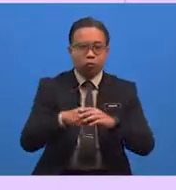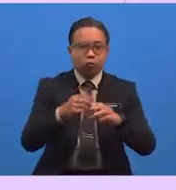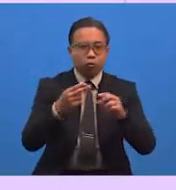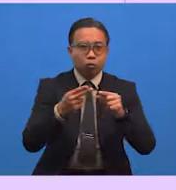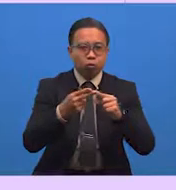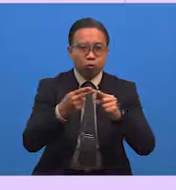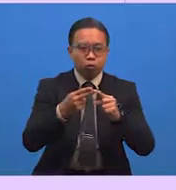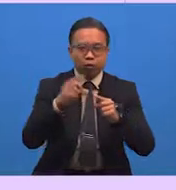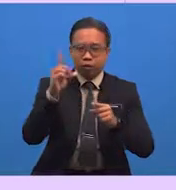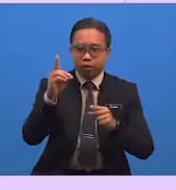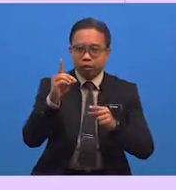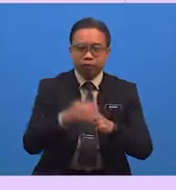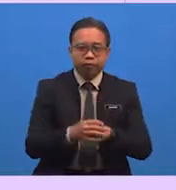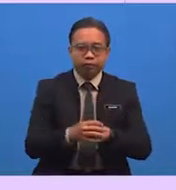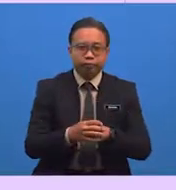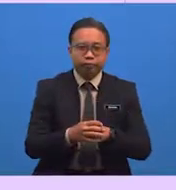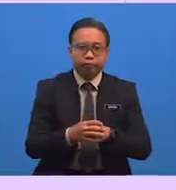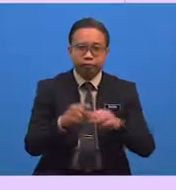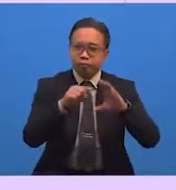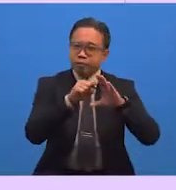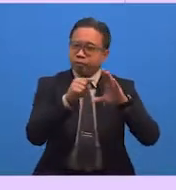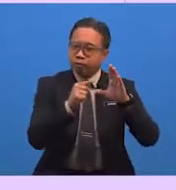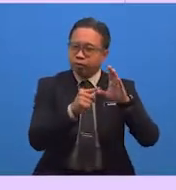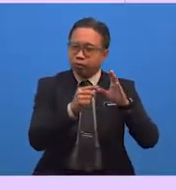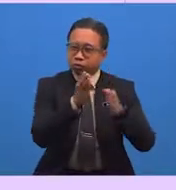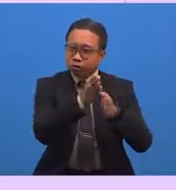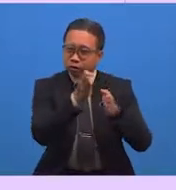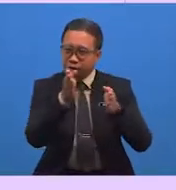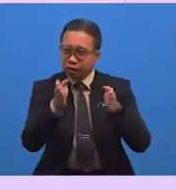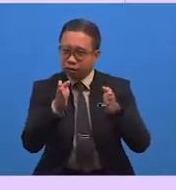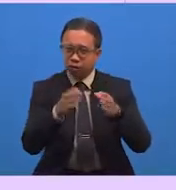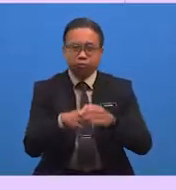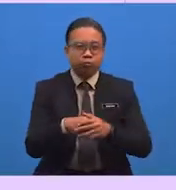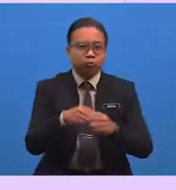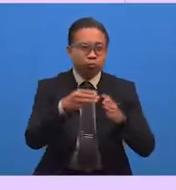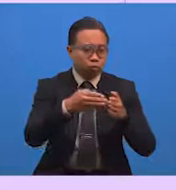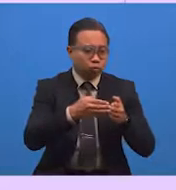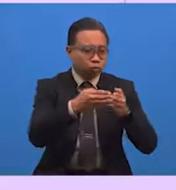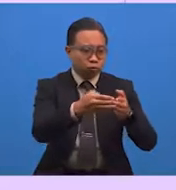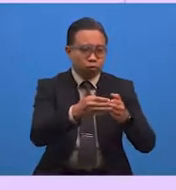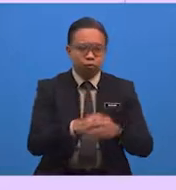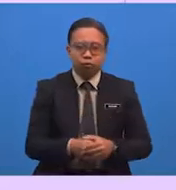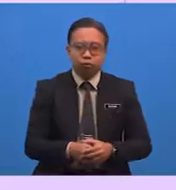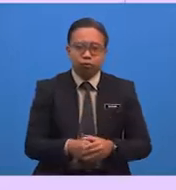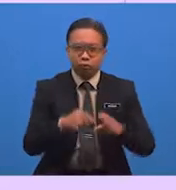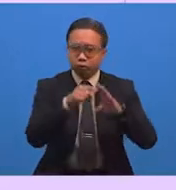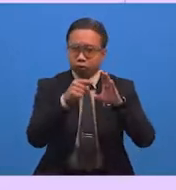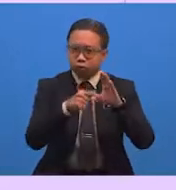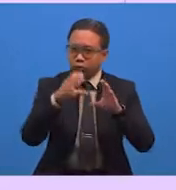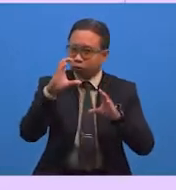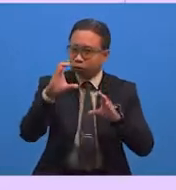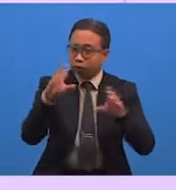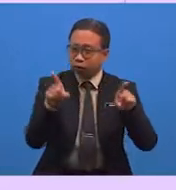D, juga adalah sudut yang bertentang bucu. Oleh itu, sudut C adalah